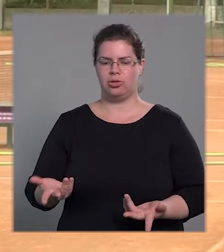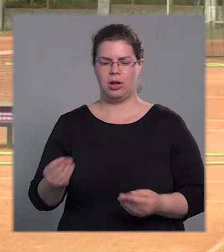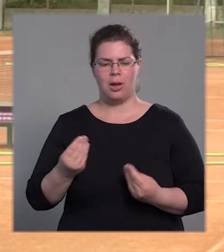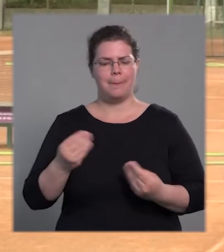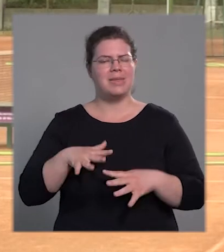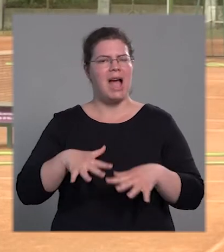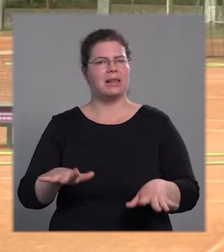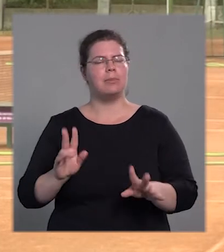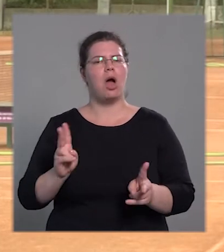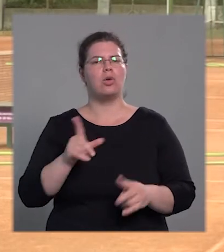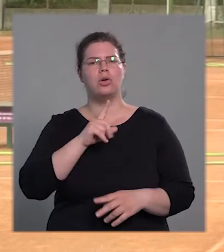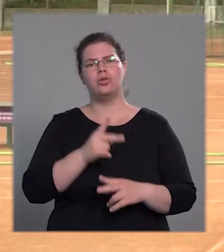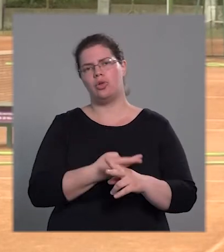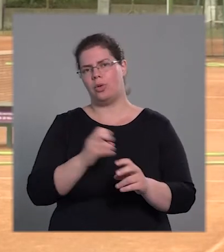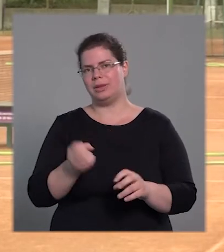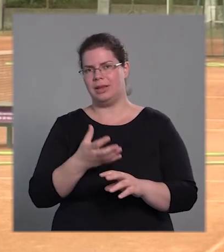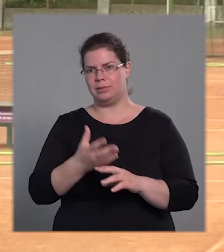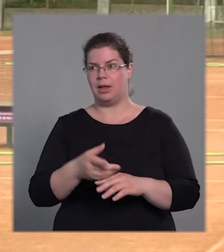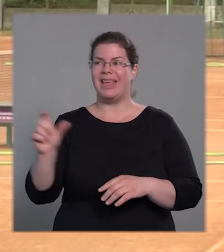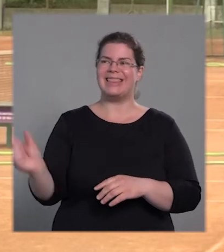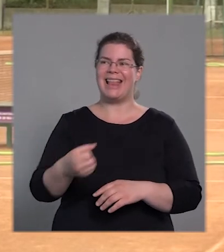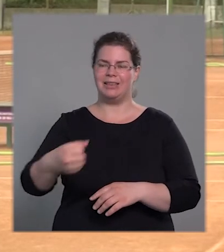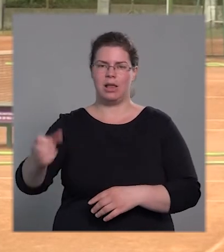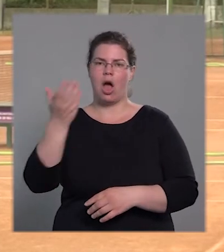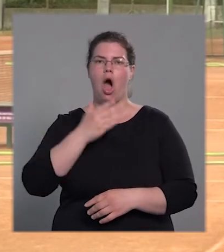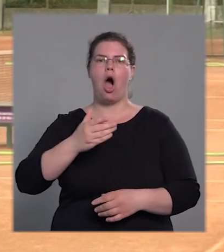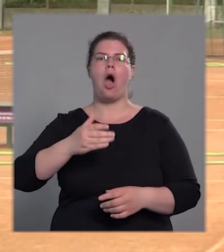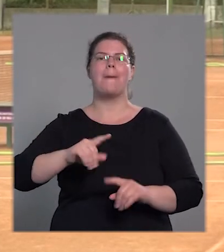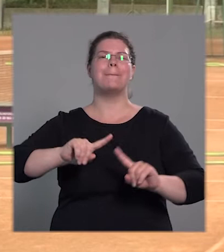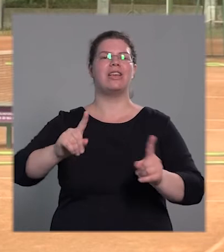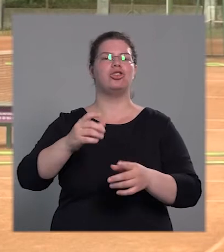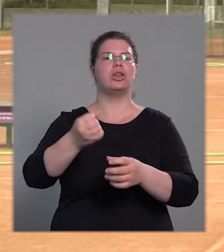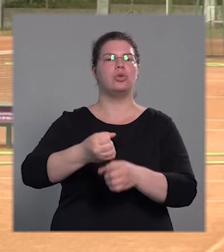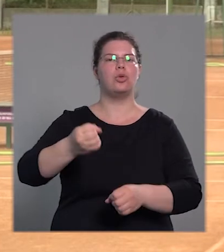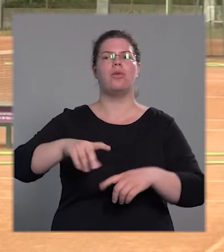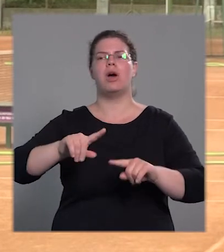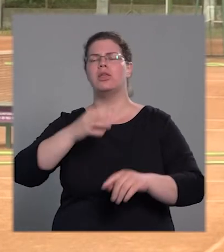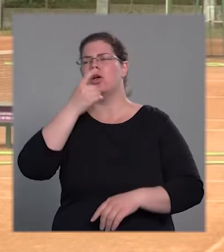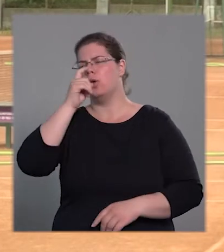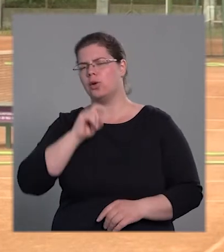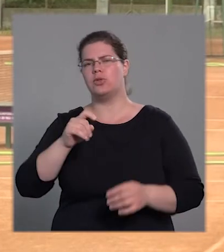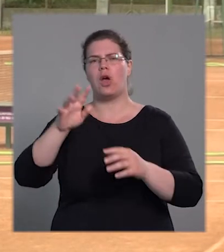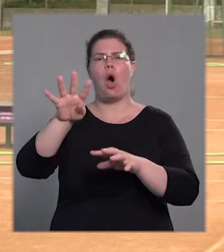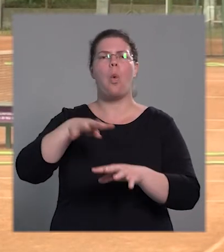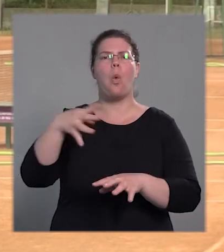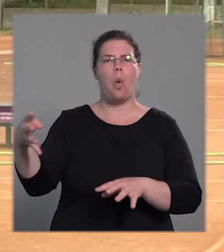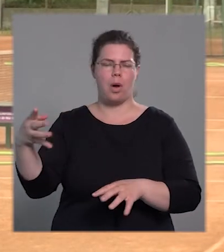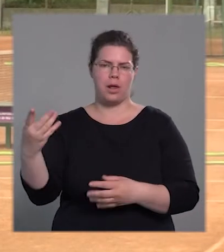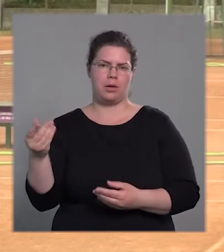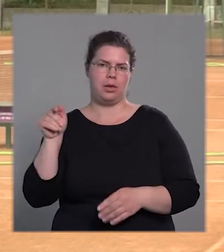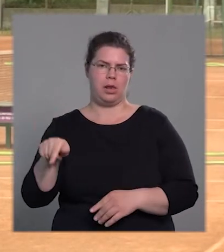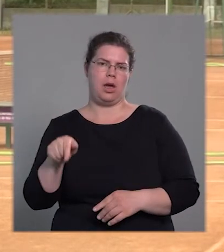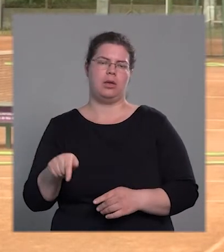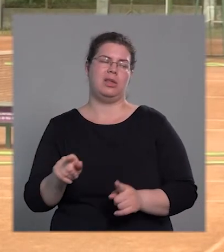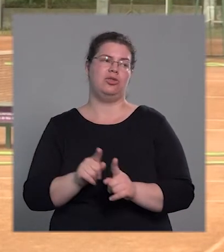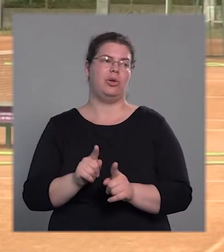általában akkor szokott kialakulni a teniszezőknél, hogyha ütőt váltanák, vagy rossz húrozással kezdenek el játszani.